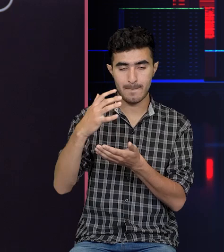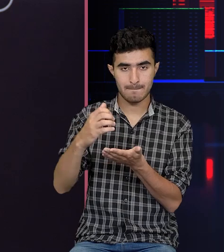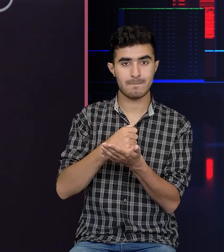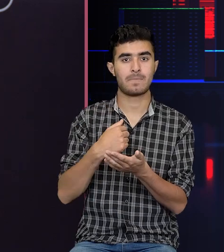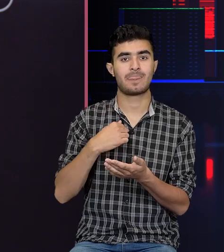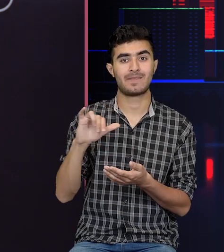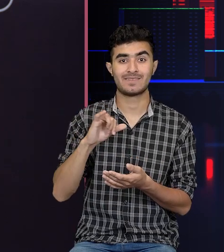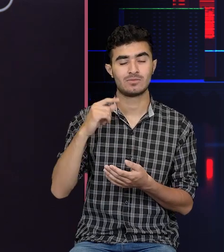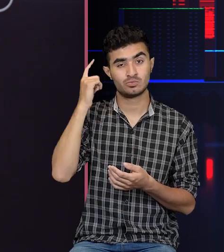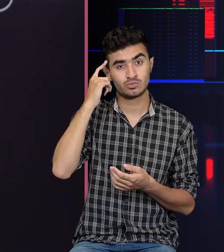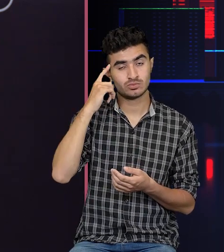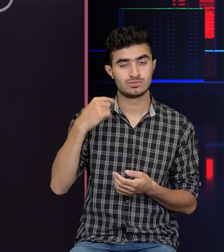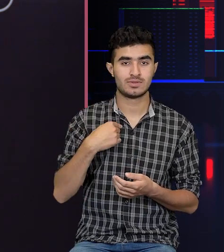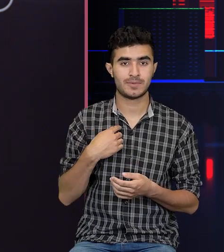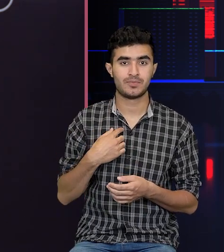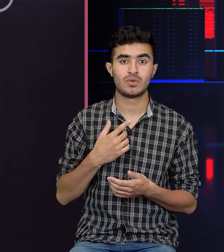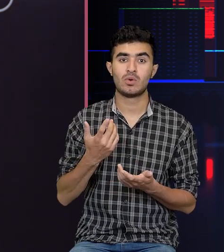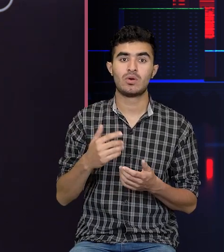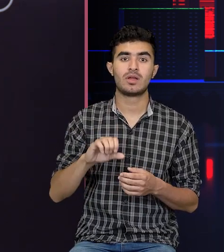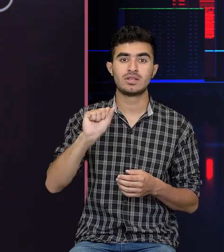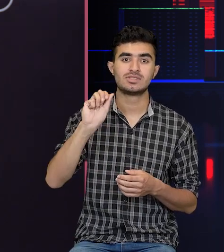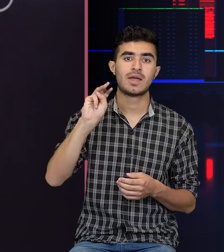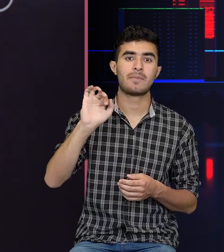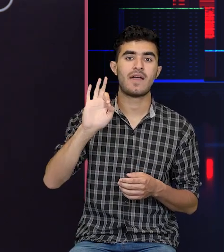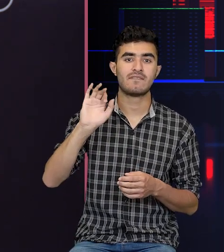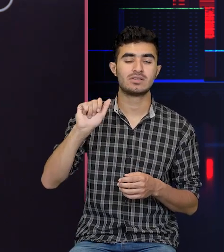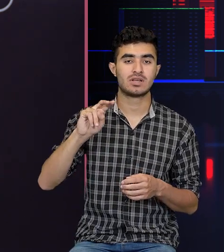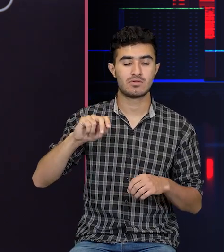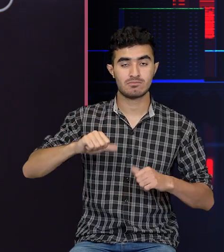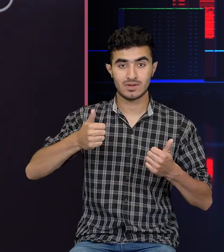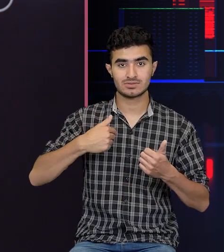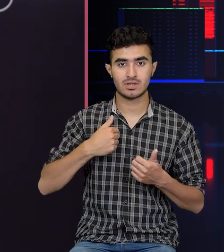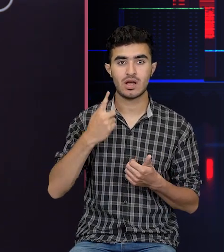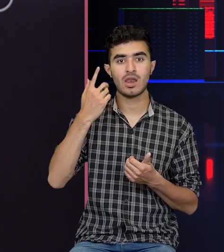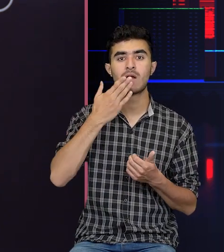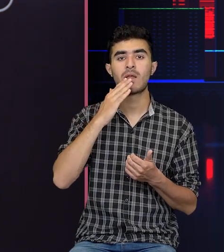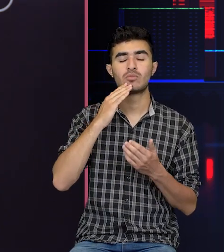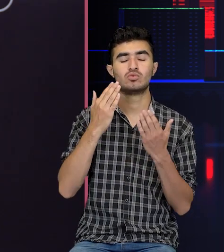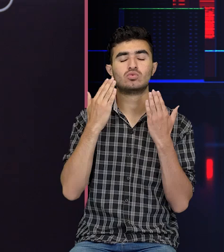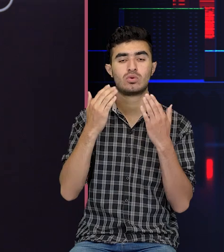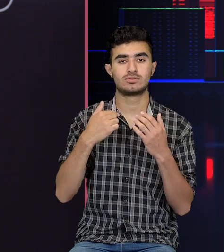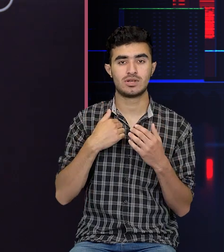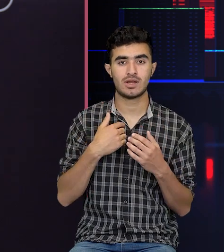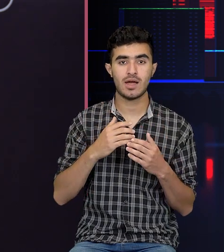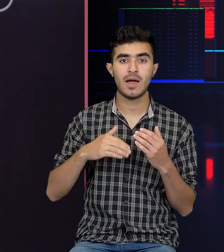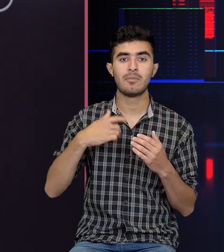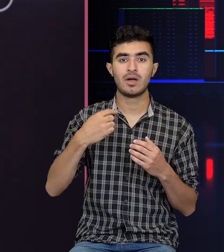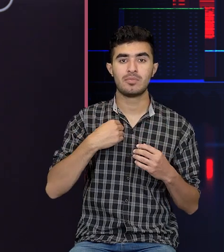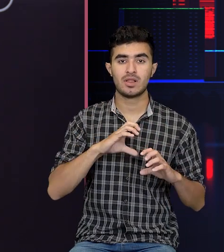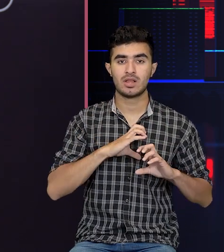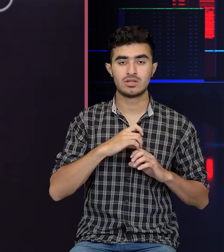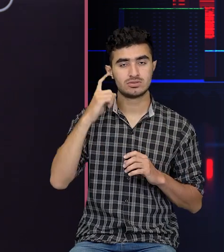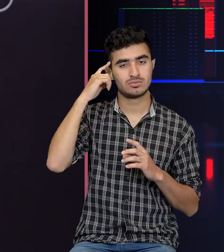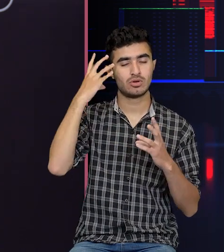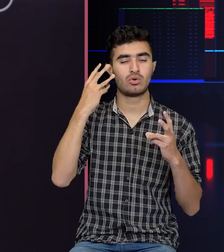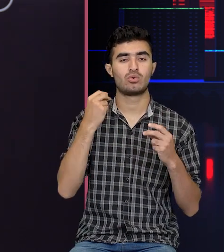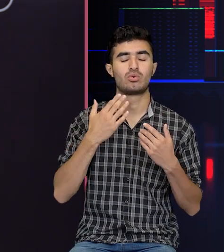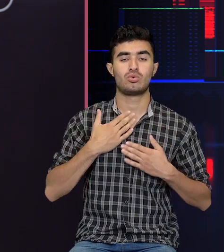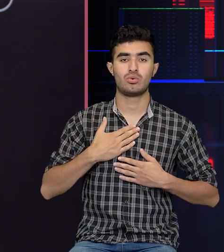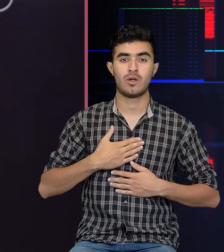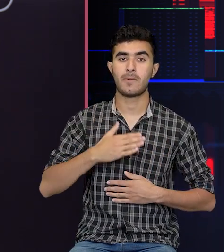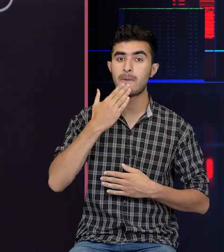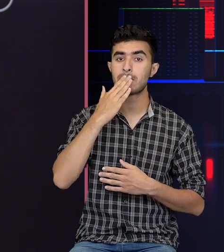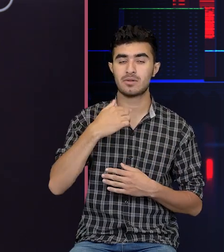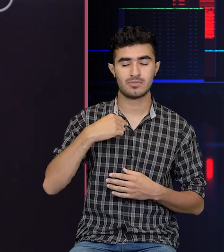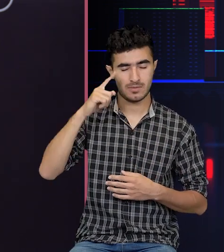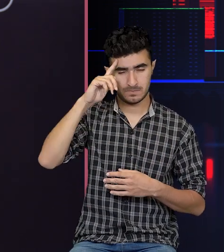कि मुझे इस चीज़ की उम्मीद थी कि कल मैं फ़ाइनल में वर्ल्ड कप ले लूँगा। तो सजाद भाई वो ईरान से हार गए थे, तो